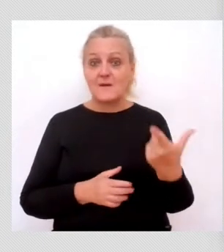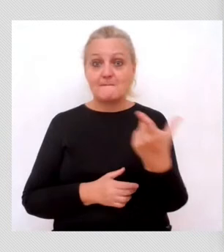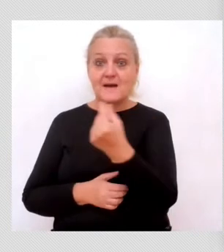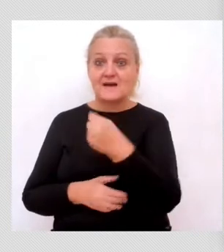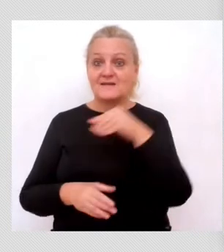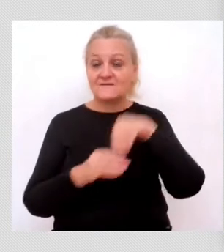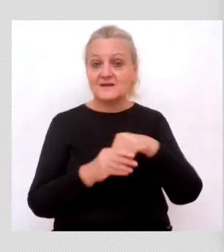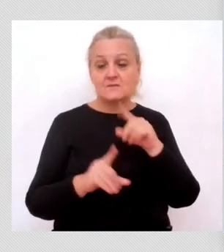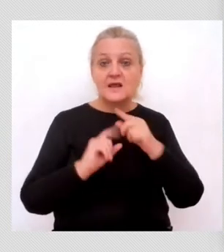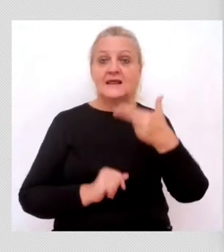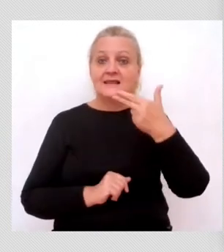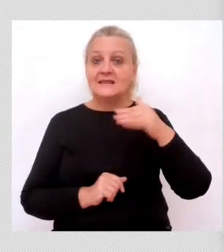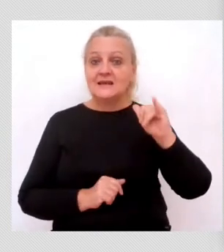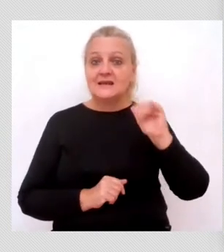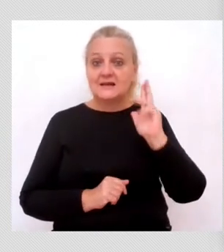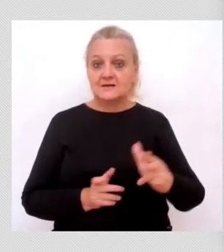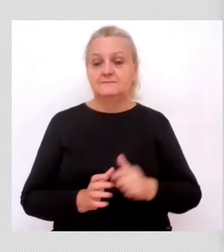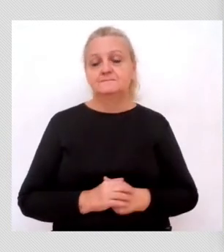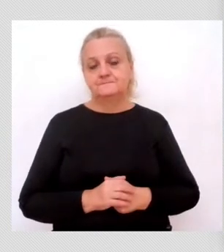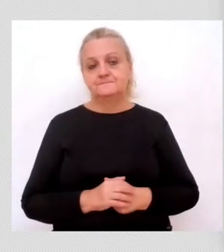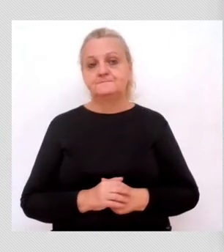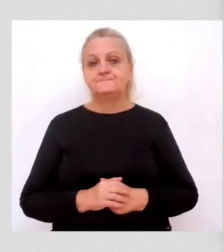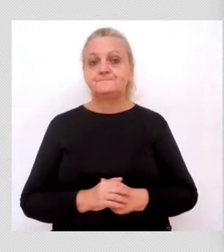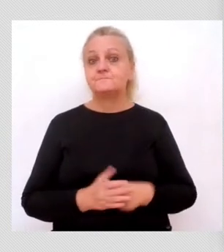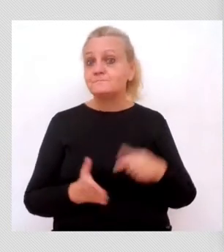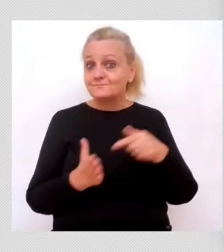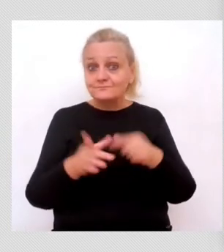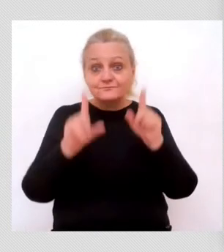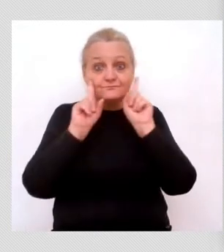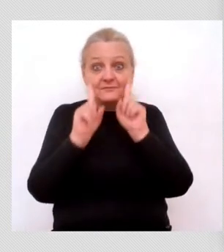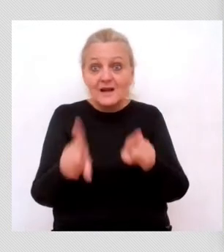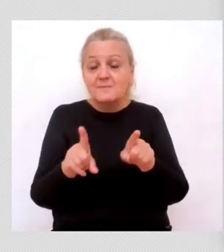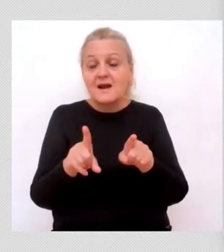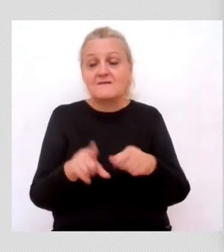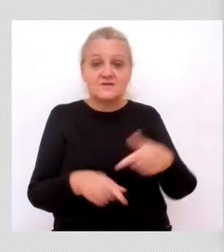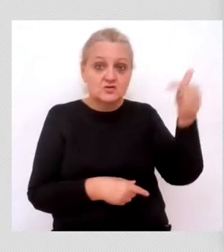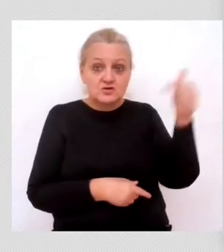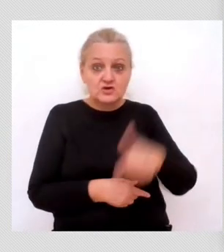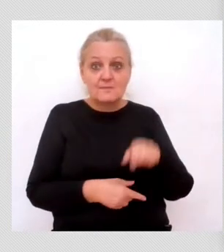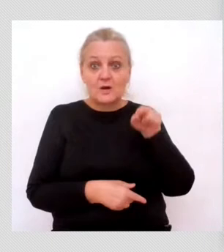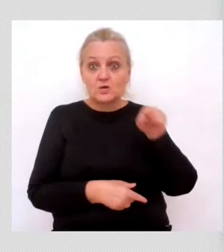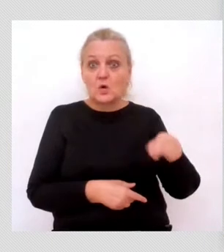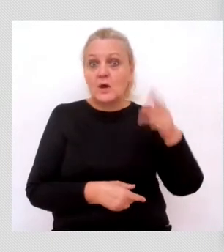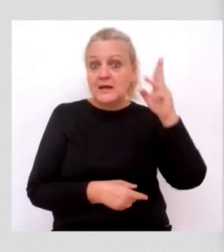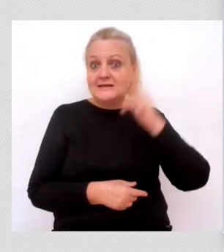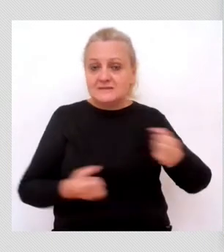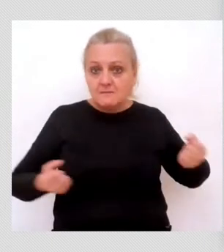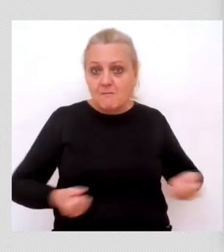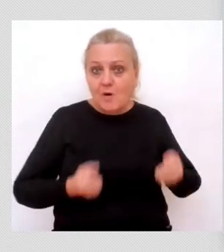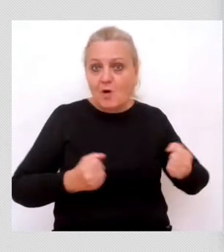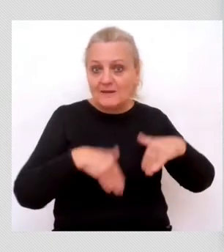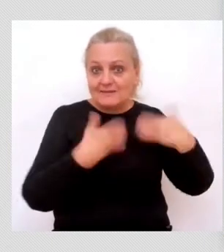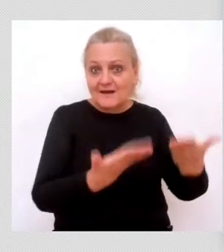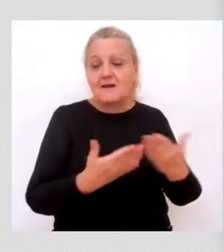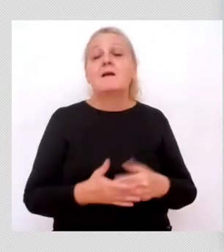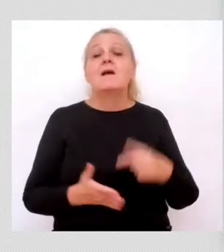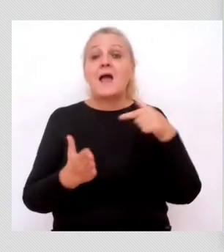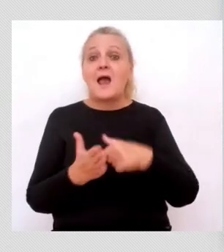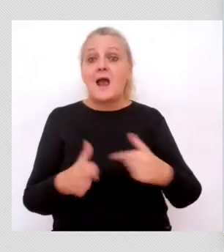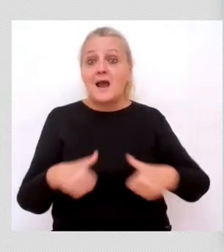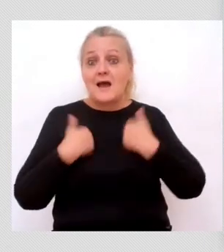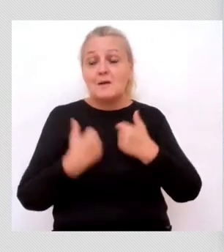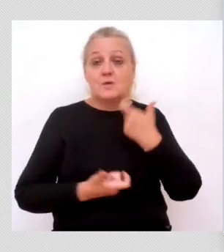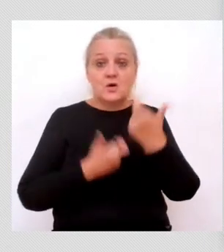rozmowach, to jest NIK. I naprawdę trzeba te instytucje zmobilizować, żeby po prostu